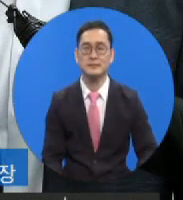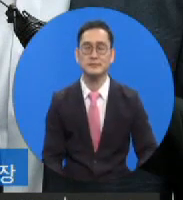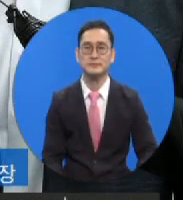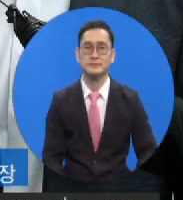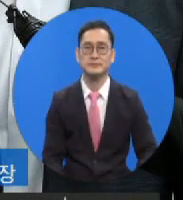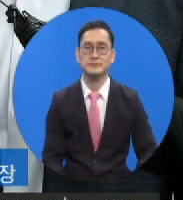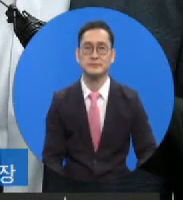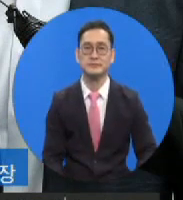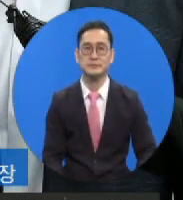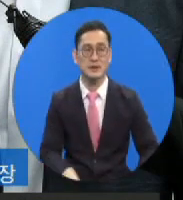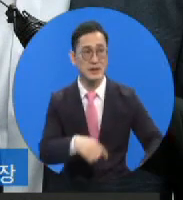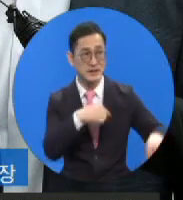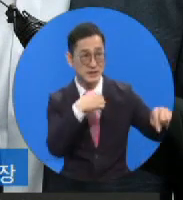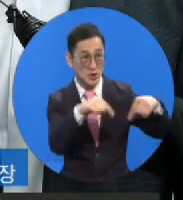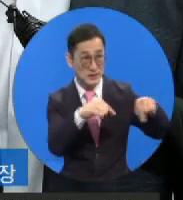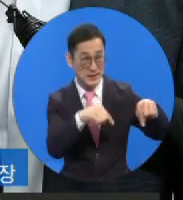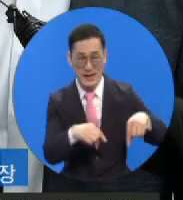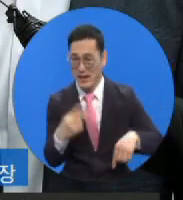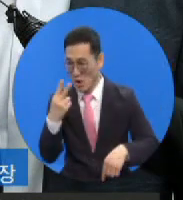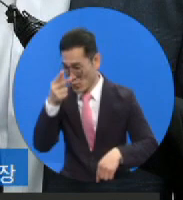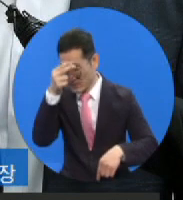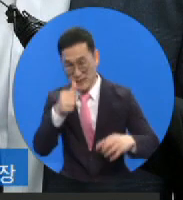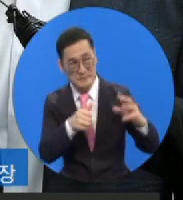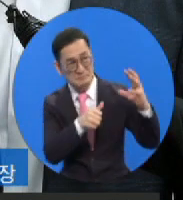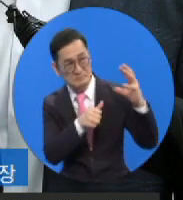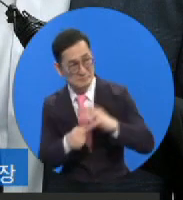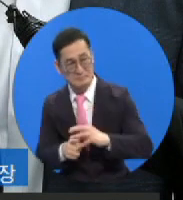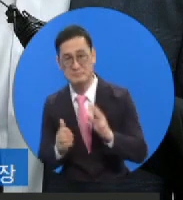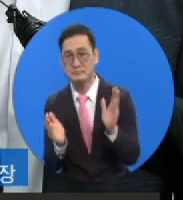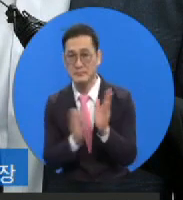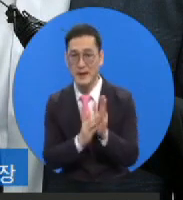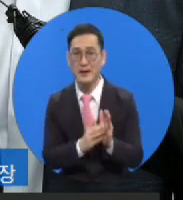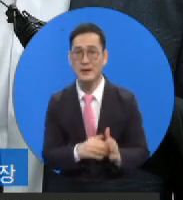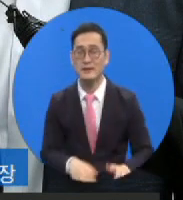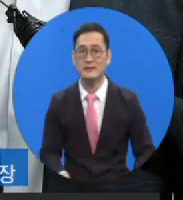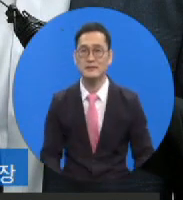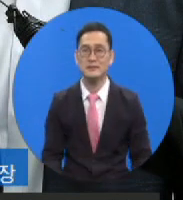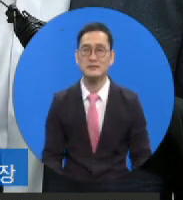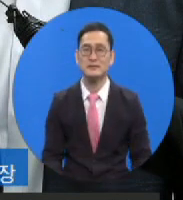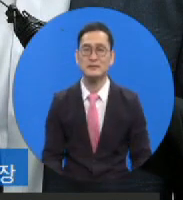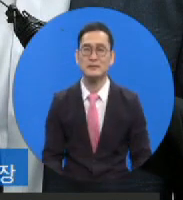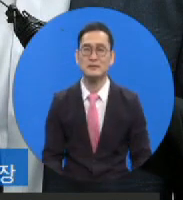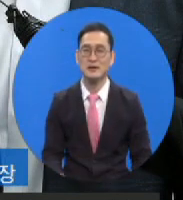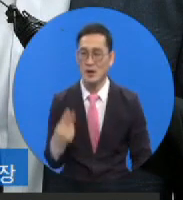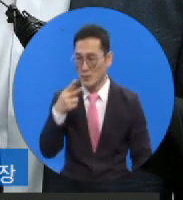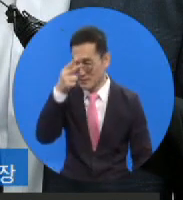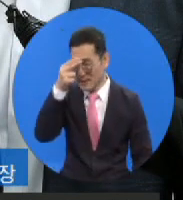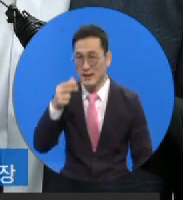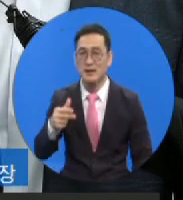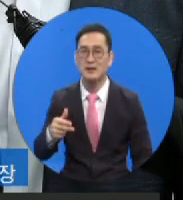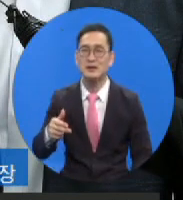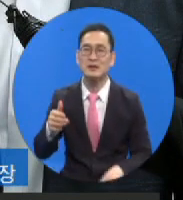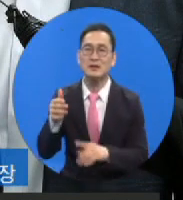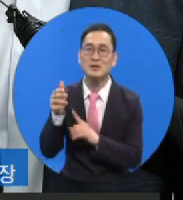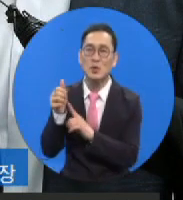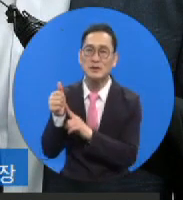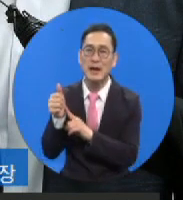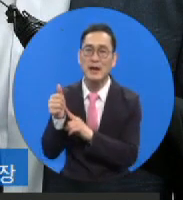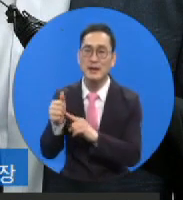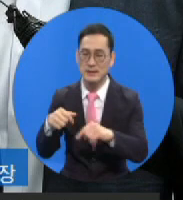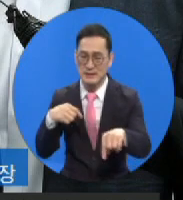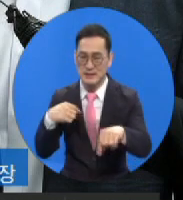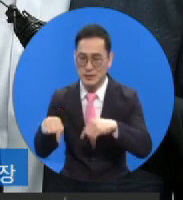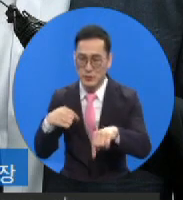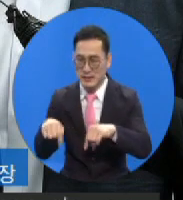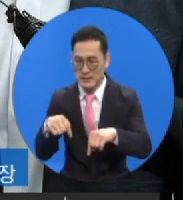정치가 검찰을 덮었다. 검찰총장 지휘 배제 주요 의혹들은 사실과 거리가 멀다. 총장 보고 이후 수사 상당히